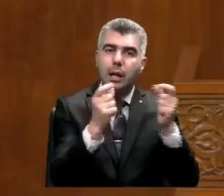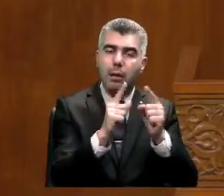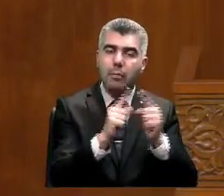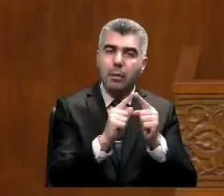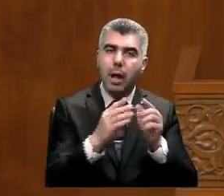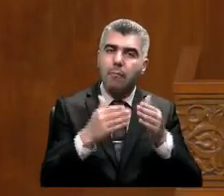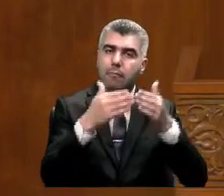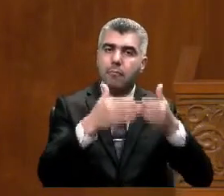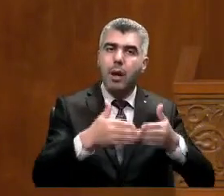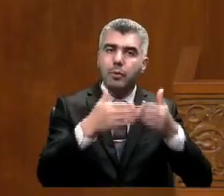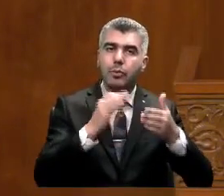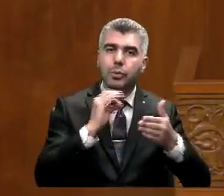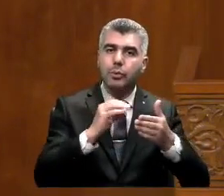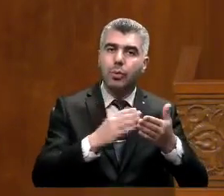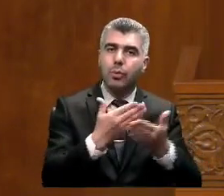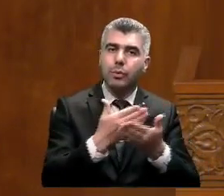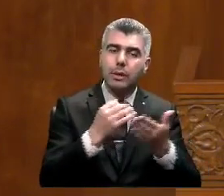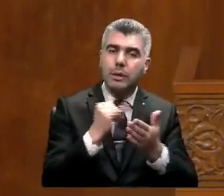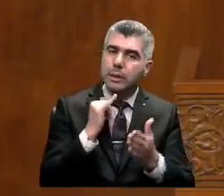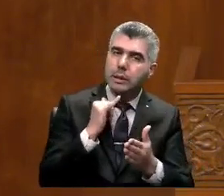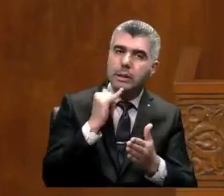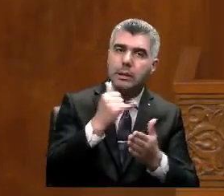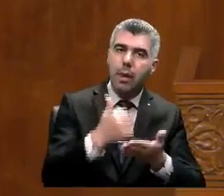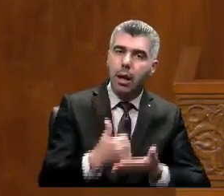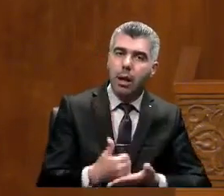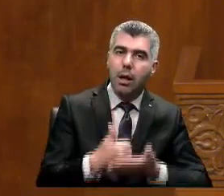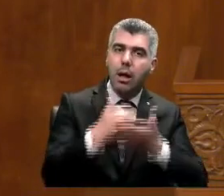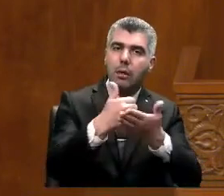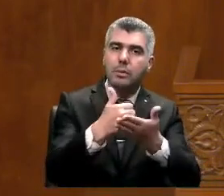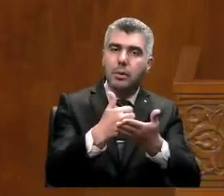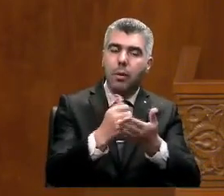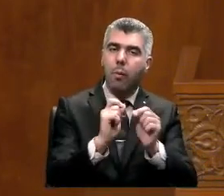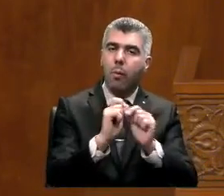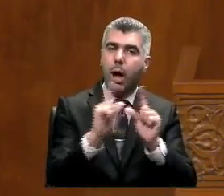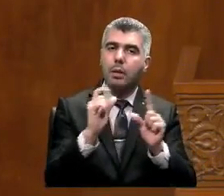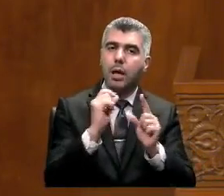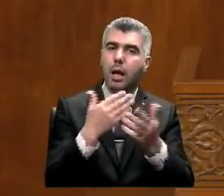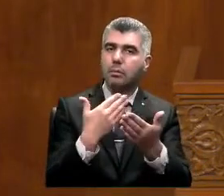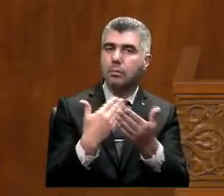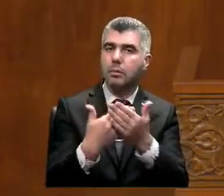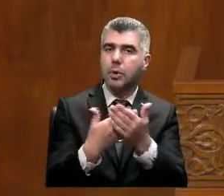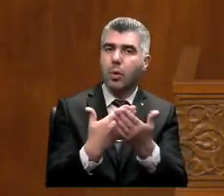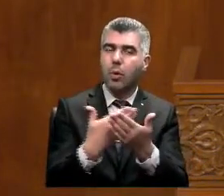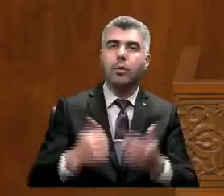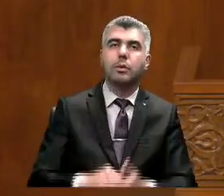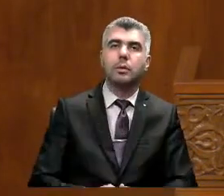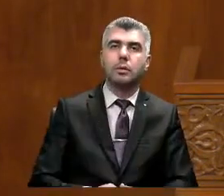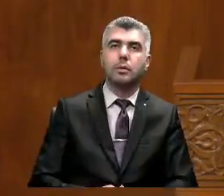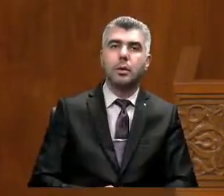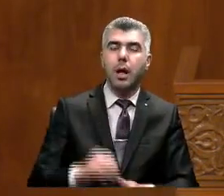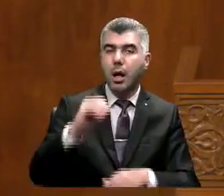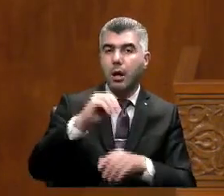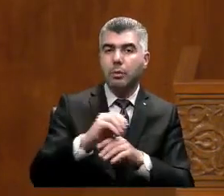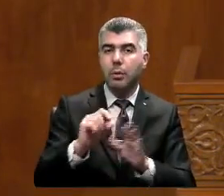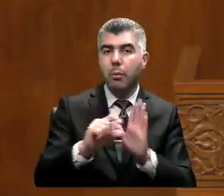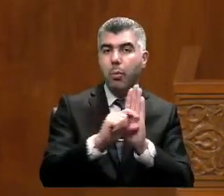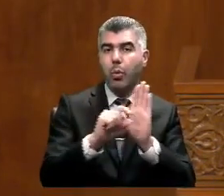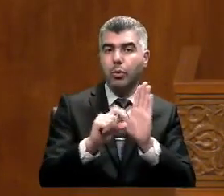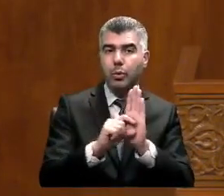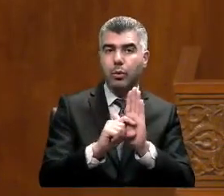البحريه حفاظا على ديمومه الخدمه وسلامه الخدمه وجودتها. وفي الموضوع المرتبط